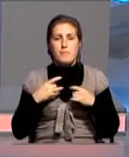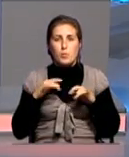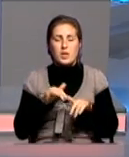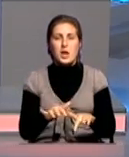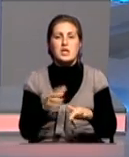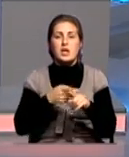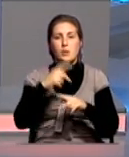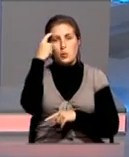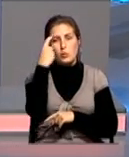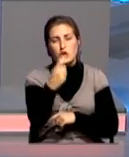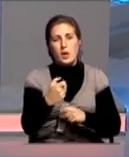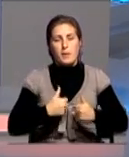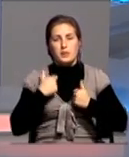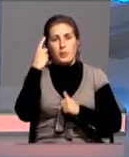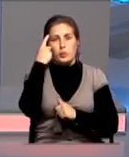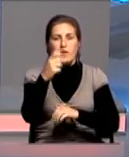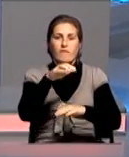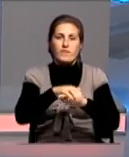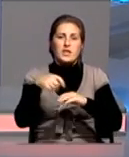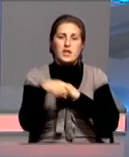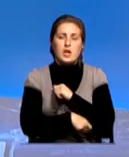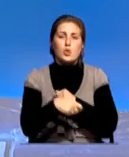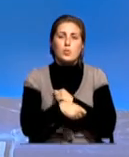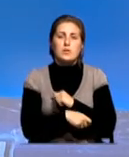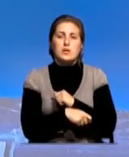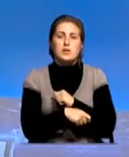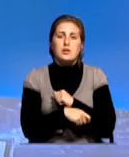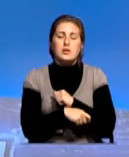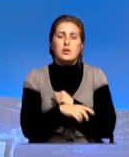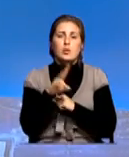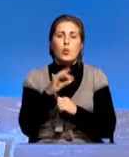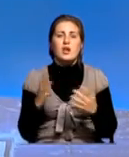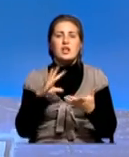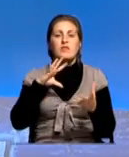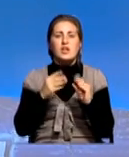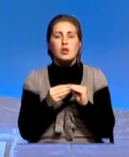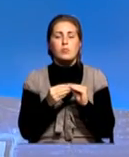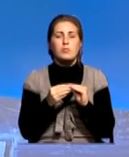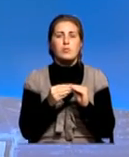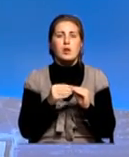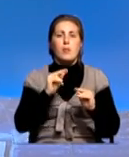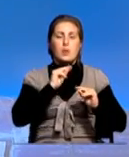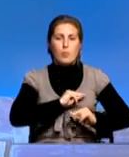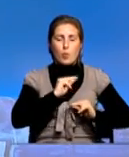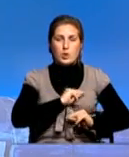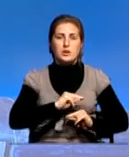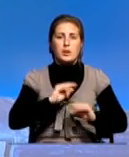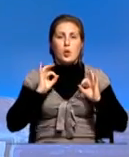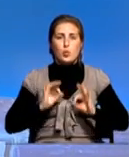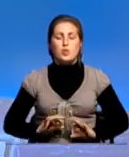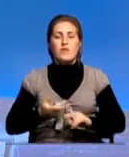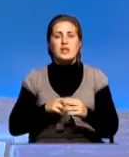вот предупреждение попытка предупредить факты коррупции но какие в целом Результаты работы прокуратуры вот в